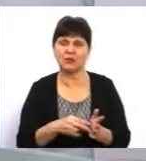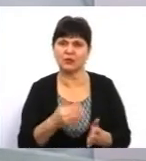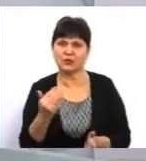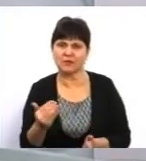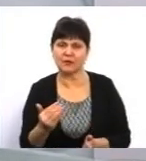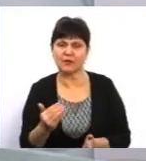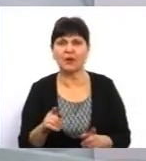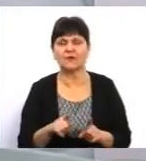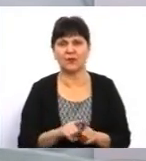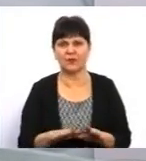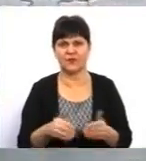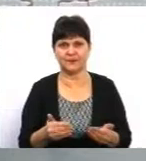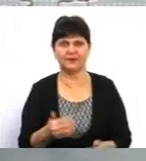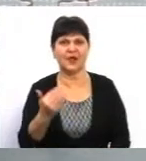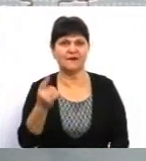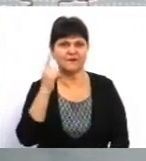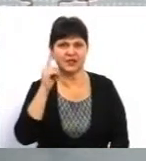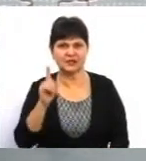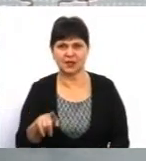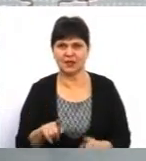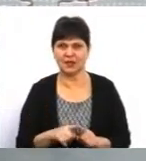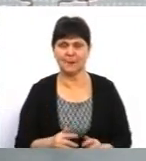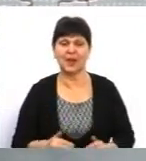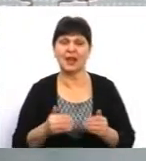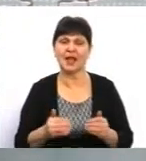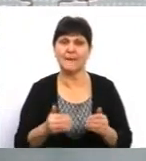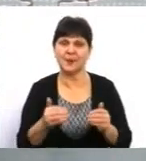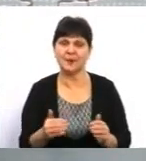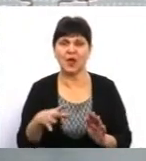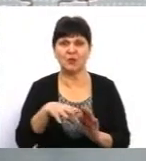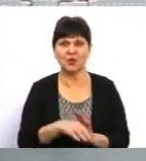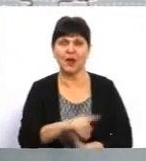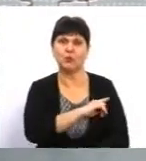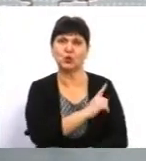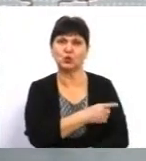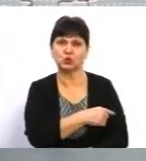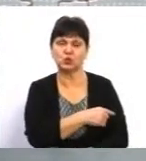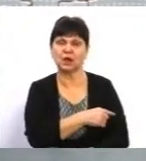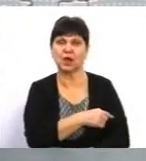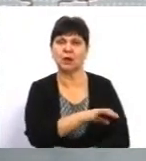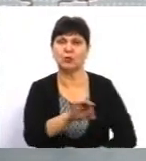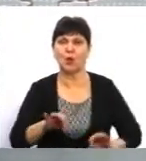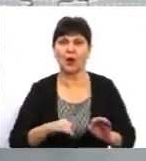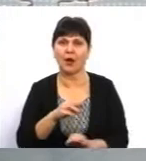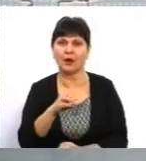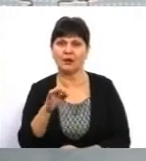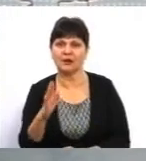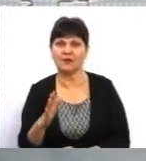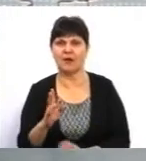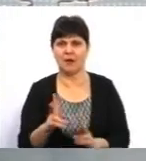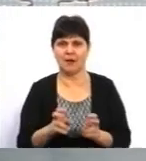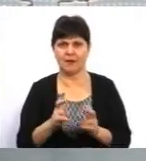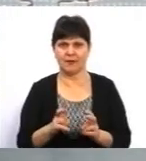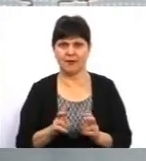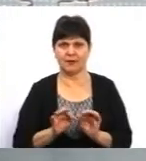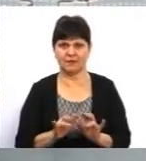такому разі? Ви знаєте, такими темпами впровадження таких потужних проєктів, якими рухається наша держава, ми впевнені,